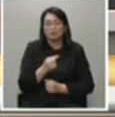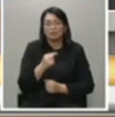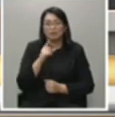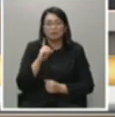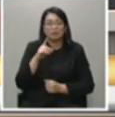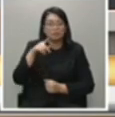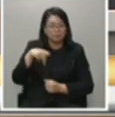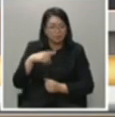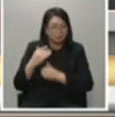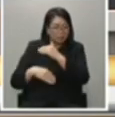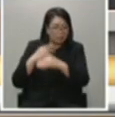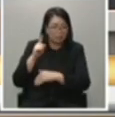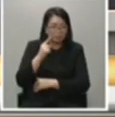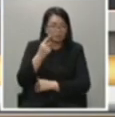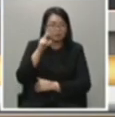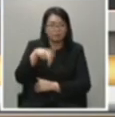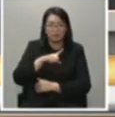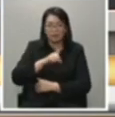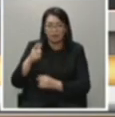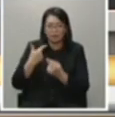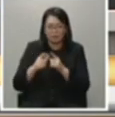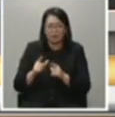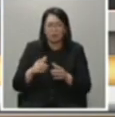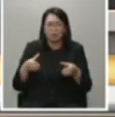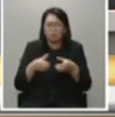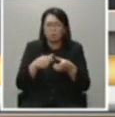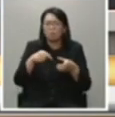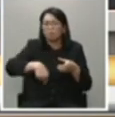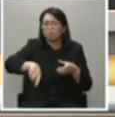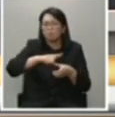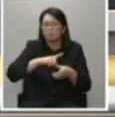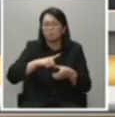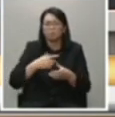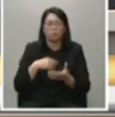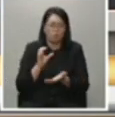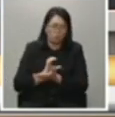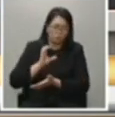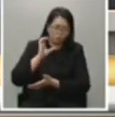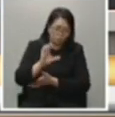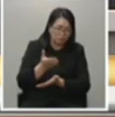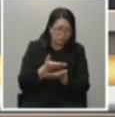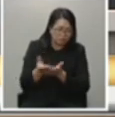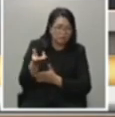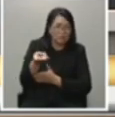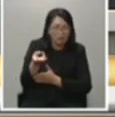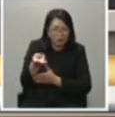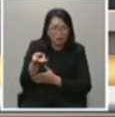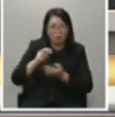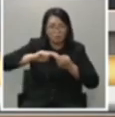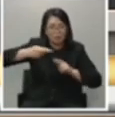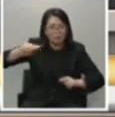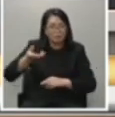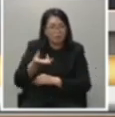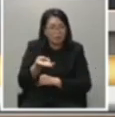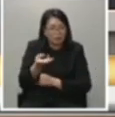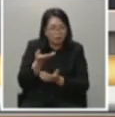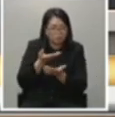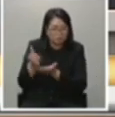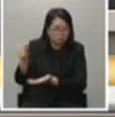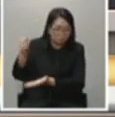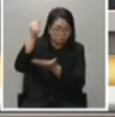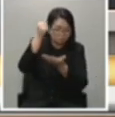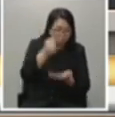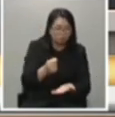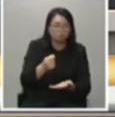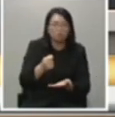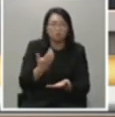ไปว่าพี่น้องเกษตรกรต้องแบกรับภาระต้นทุนอีกเกือบ 200,000 ล้านบาทและด้วยต้นทุนการผลิตที่สูง